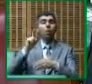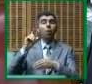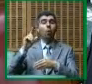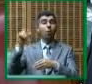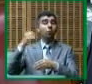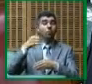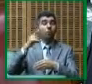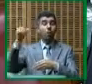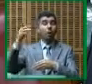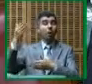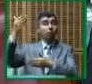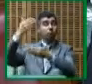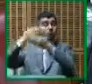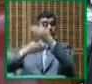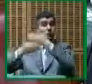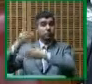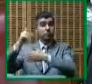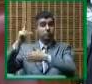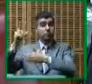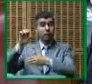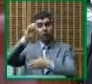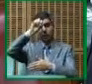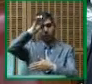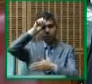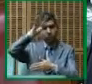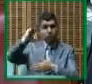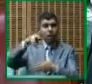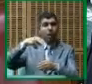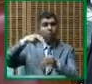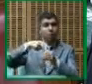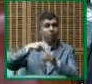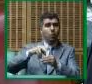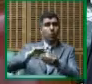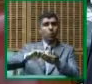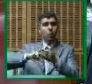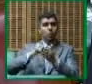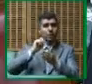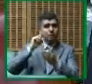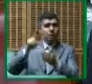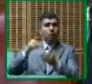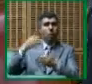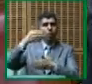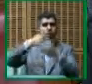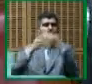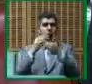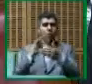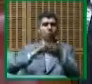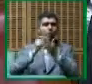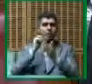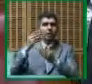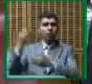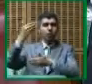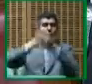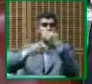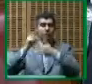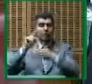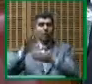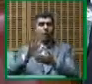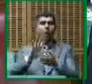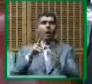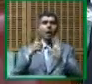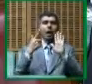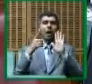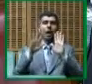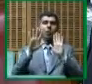الواردات من بلدان اتفاقية التبادل الحر من مواد طاقية والمواد الخام ومواد نصف مصنعة ومواد تجهيز أكثر